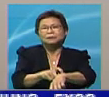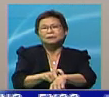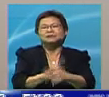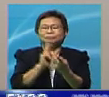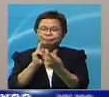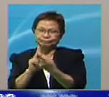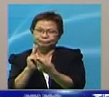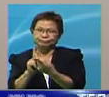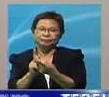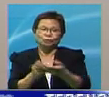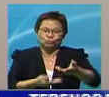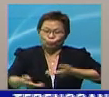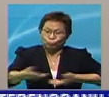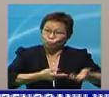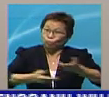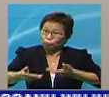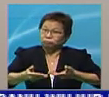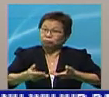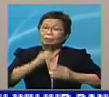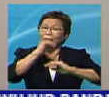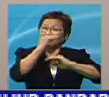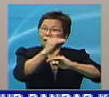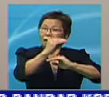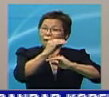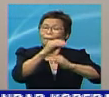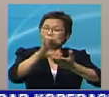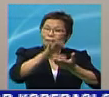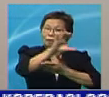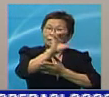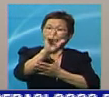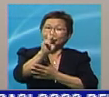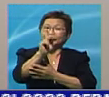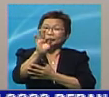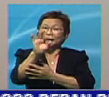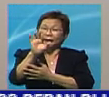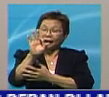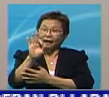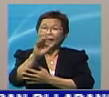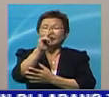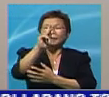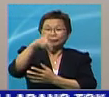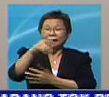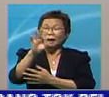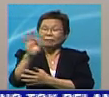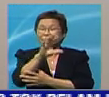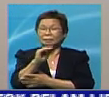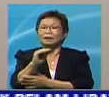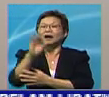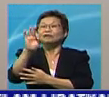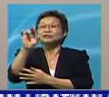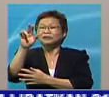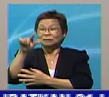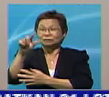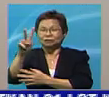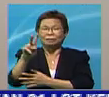sesuai urus Niaga sedemikian tidak terhad kepada portfolio pelaburan kpfd fgv malah amalan biasa yang dilaksanakan kepada